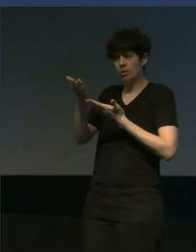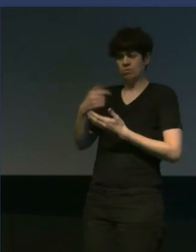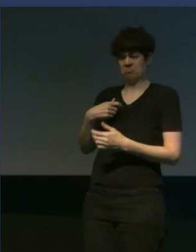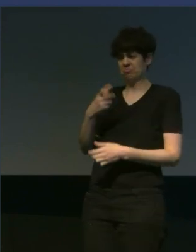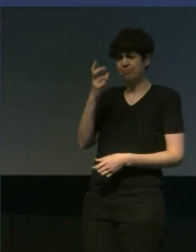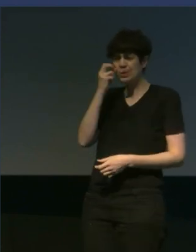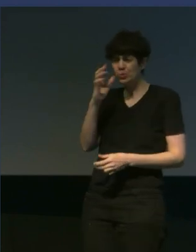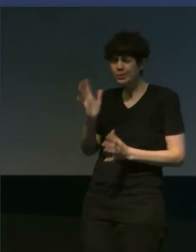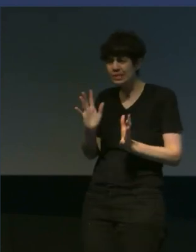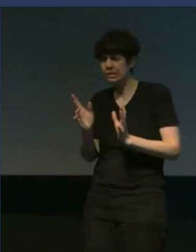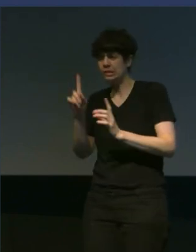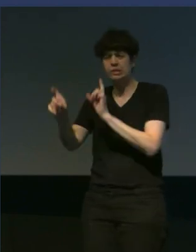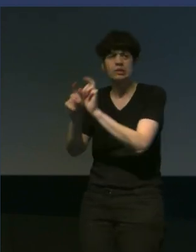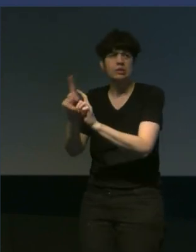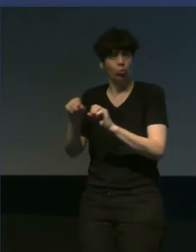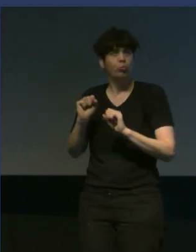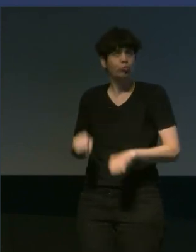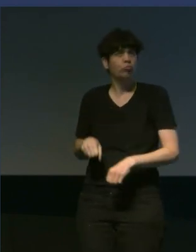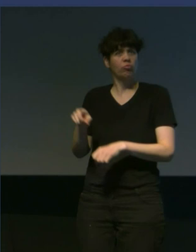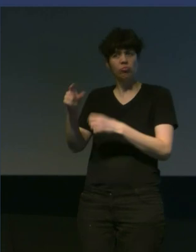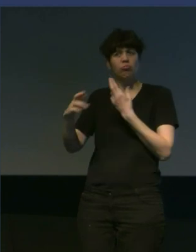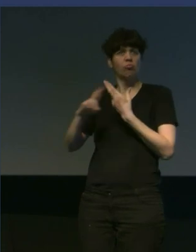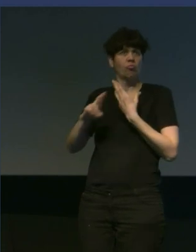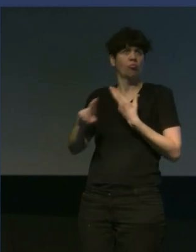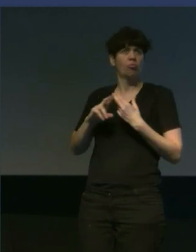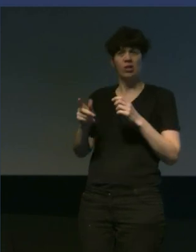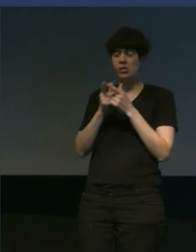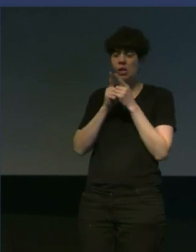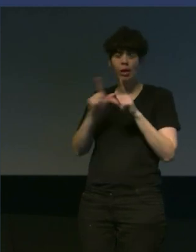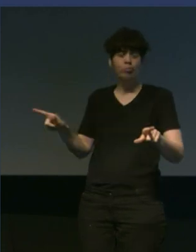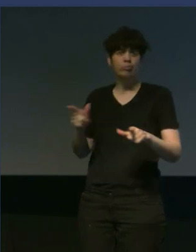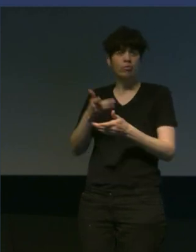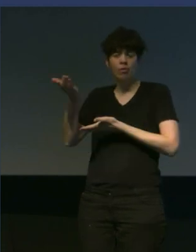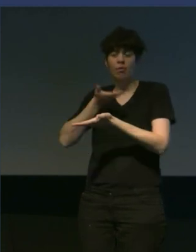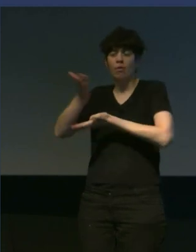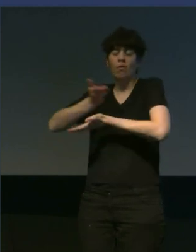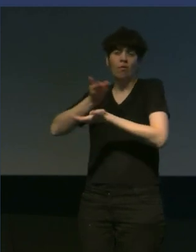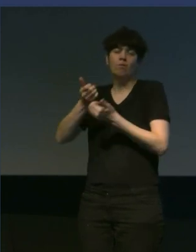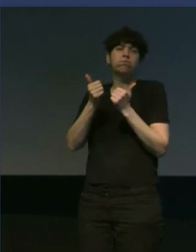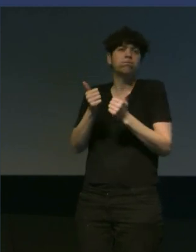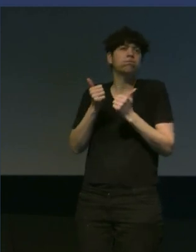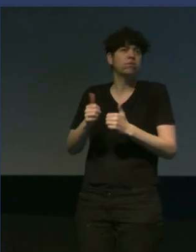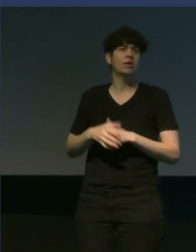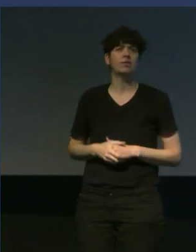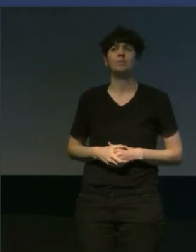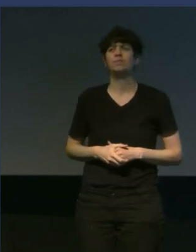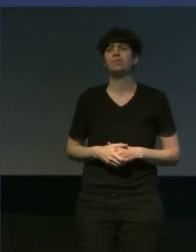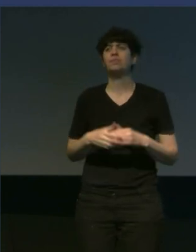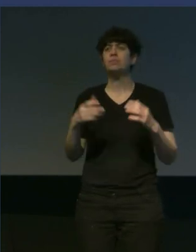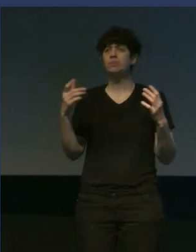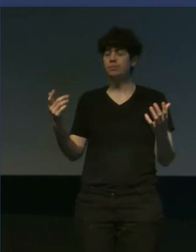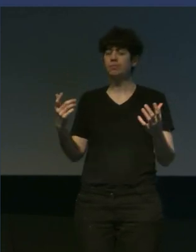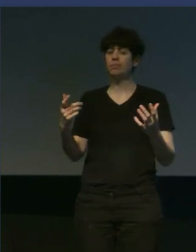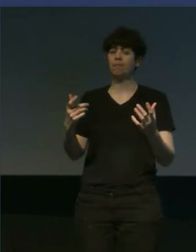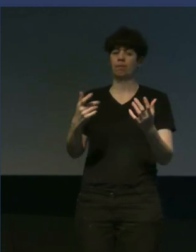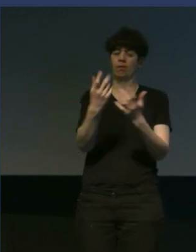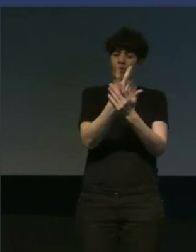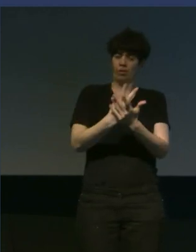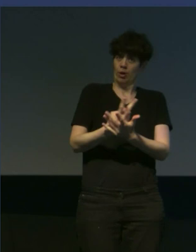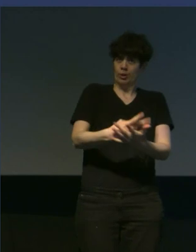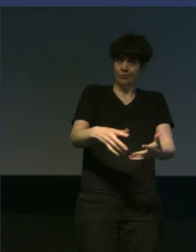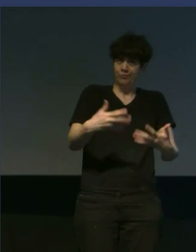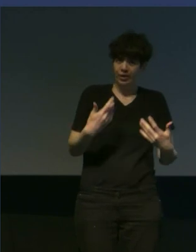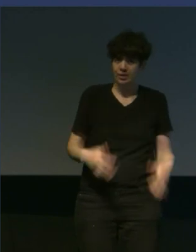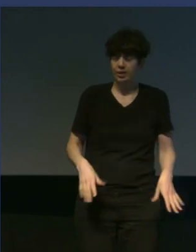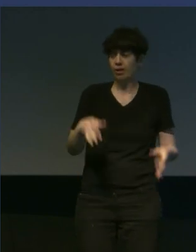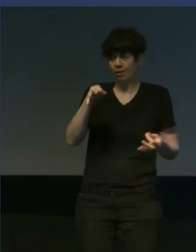après le show, je pouvais poser des questions, j'avais des très libres connexions, c'était très chouette. Et une fois que j'ai été en ligne, il m'a dit, bon,